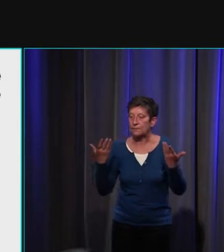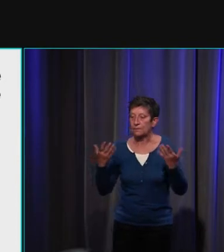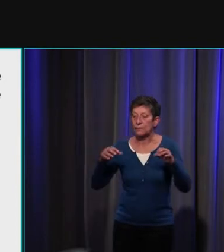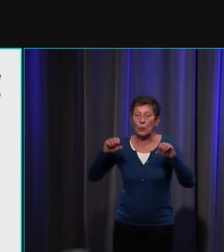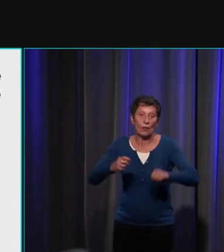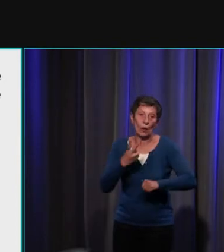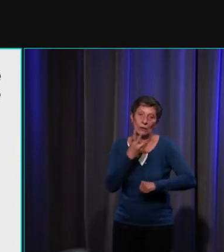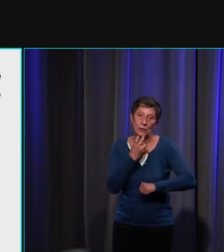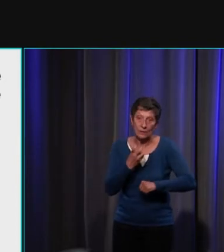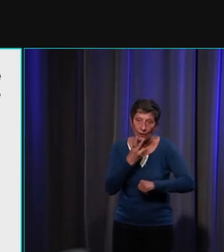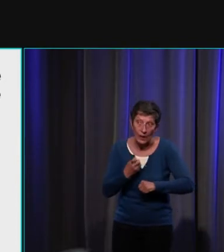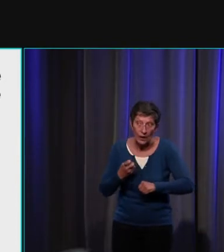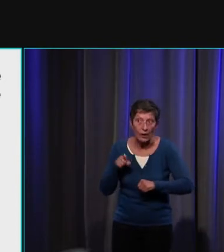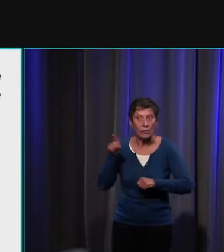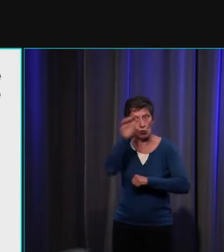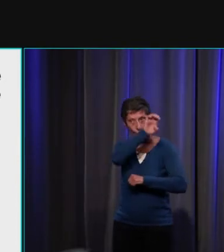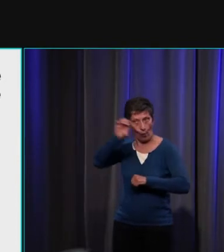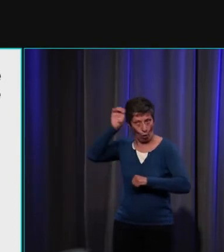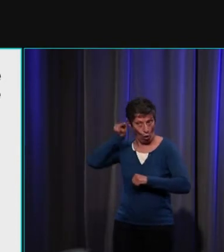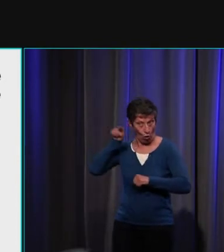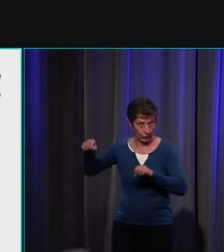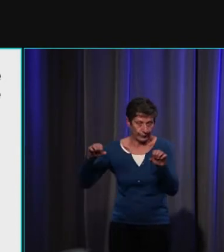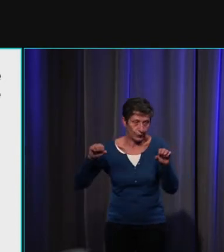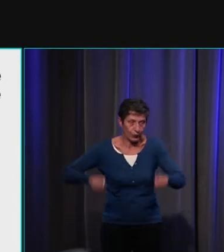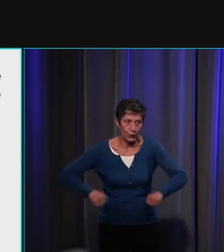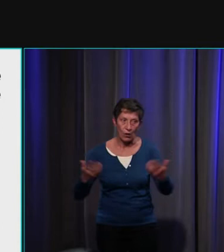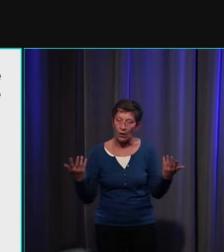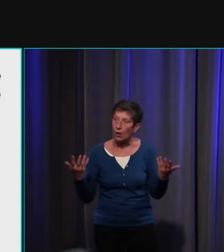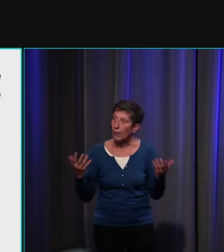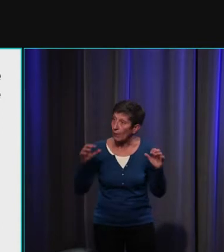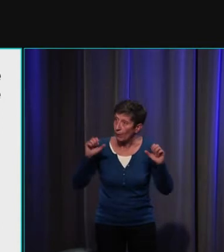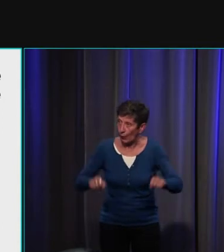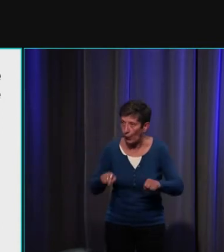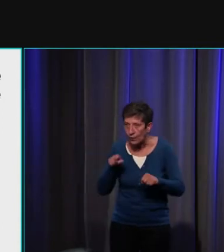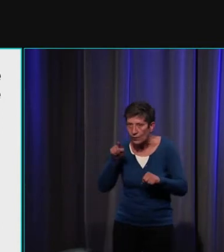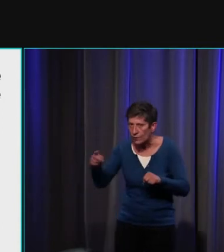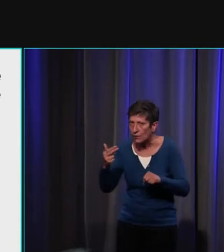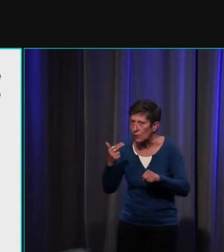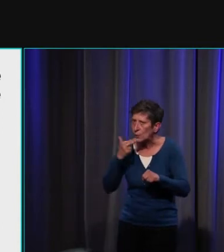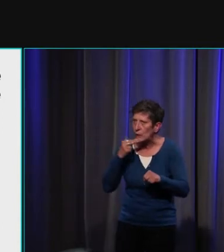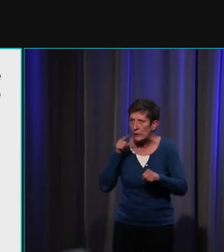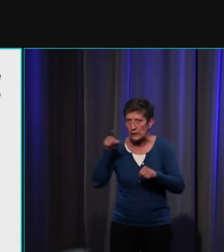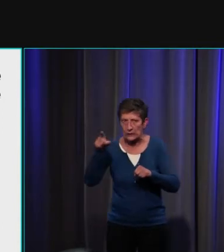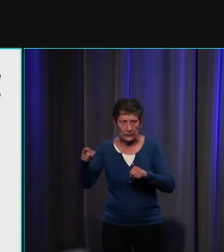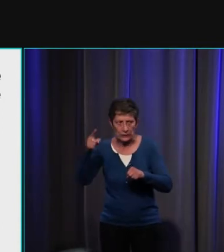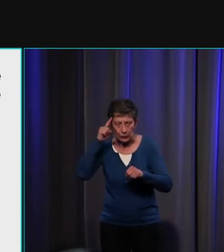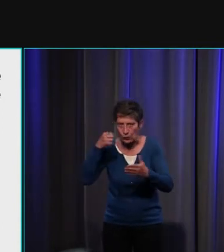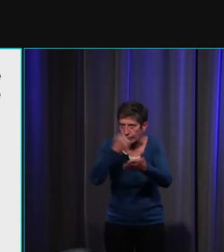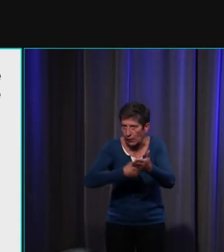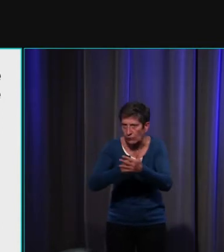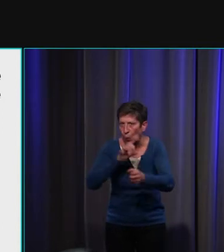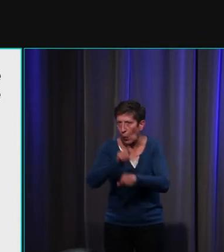tenues par l'empereur peut être utilisée pour réprimer l'hérésie rétablir l'ordre moral